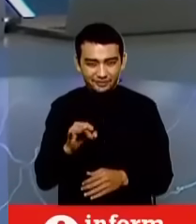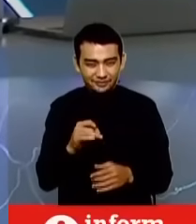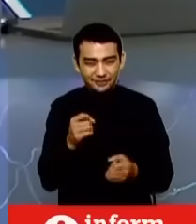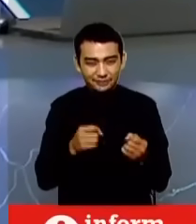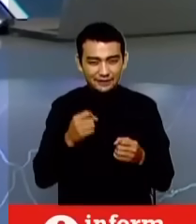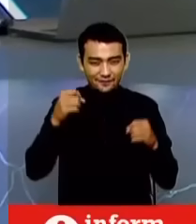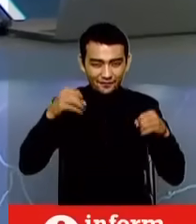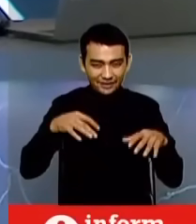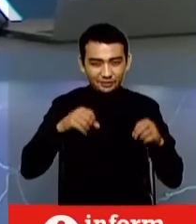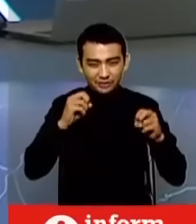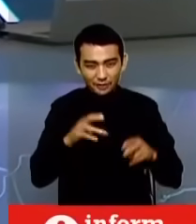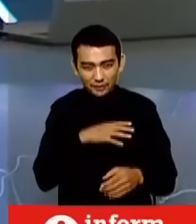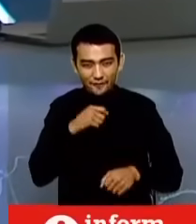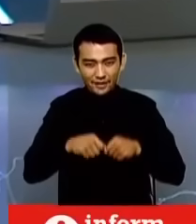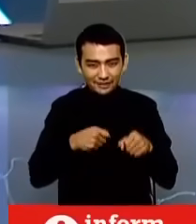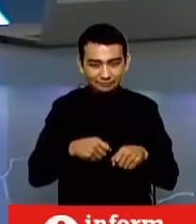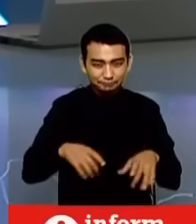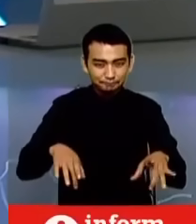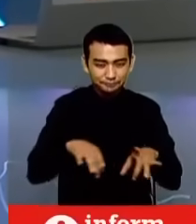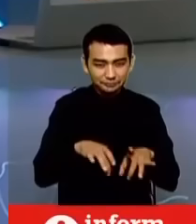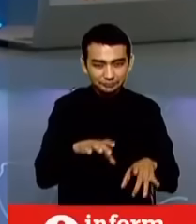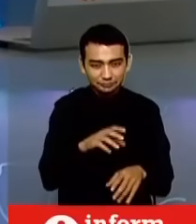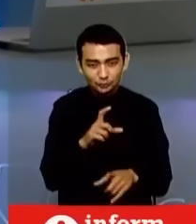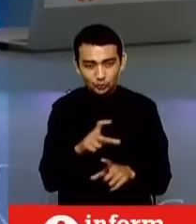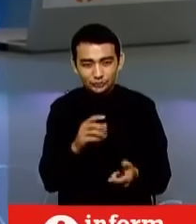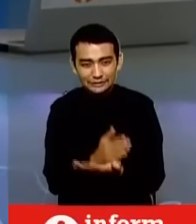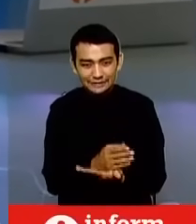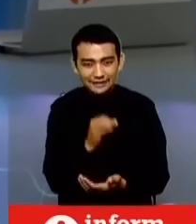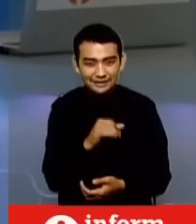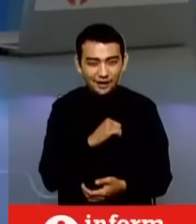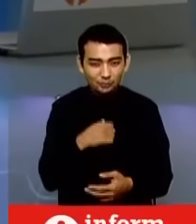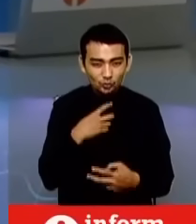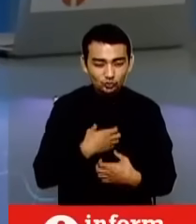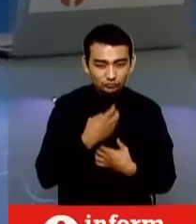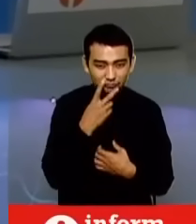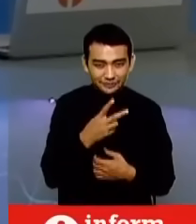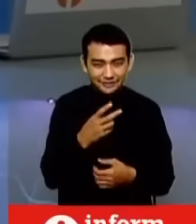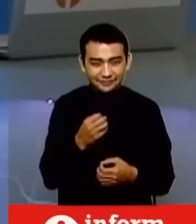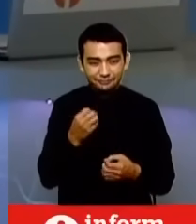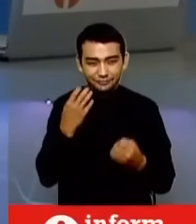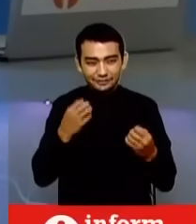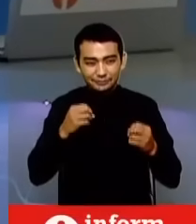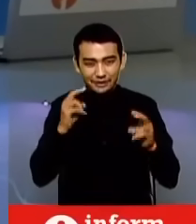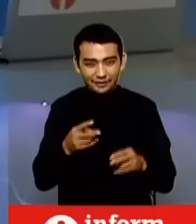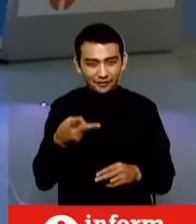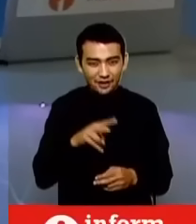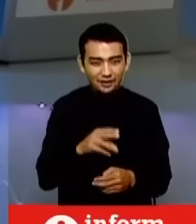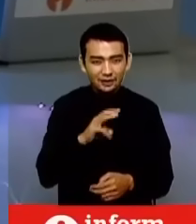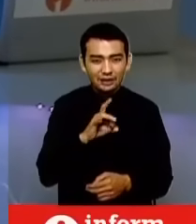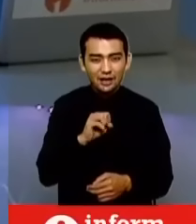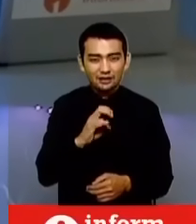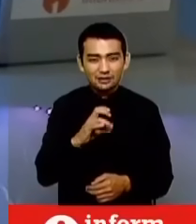шағылыстырғыш белгілерді велосипедтердің дөңгелегіне тағып қойғандар да бар екен. Ең сорақсы, жарық бағыттайтын екі бірдей үлкен